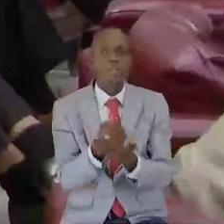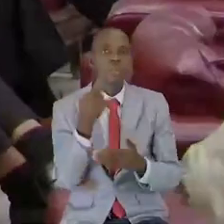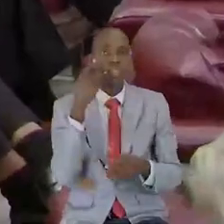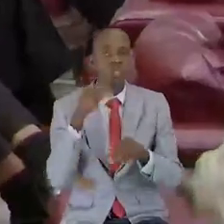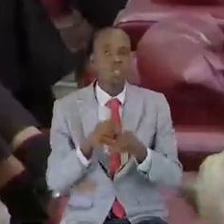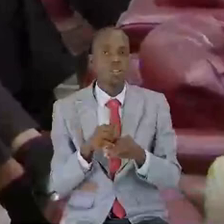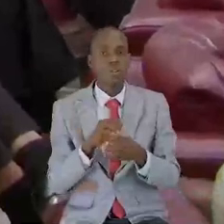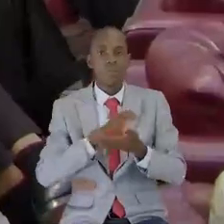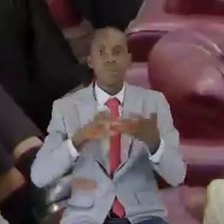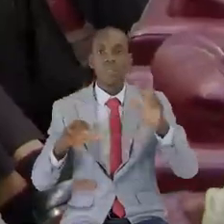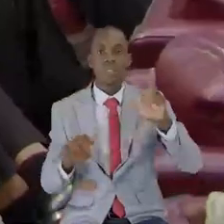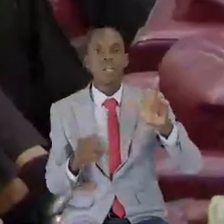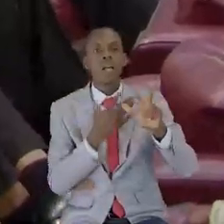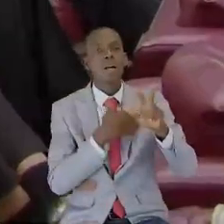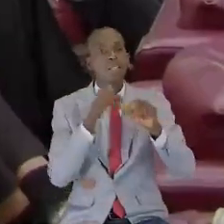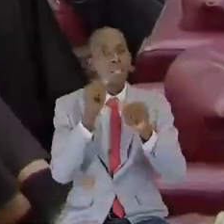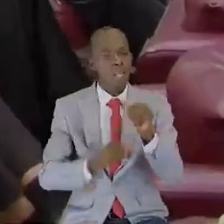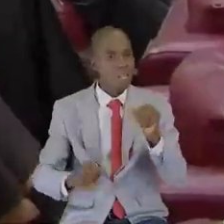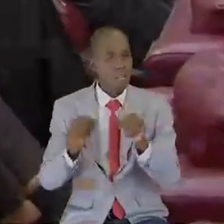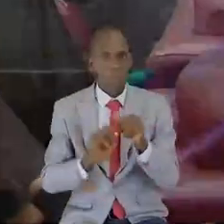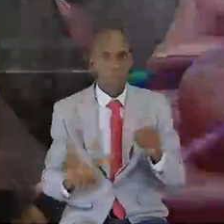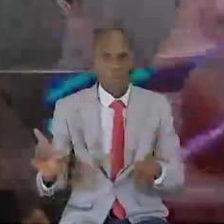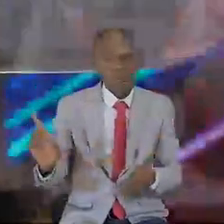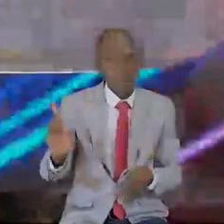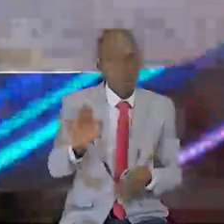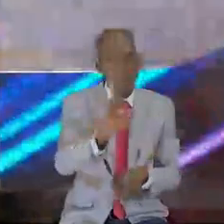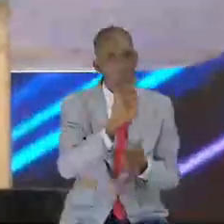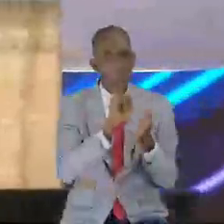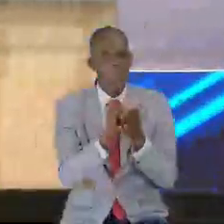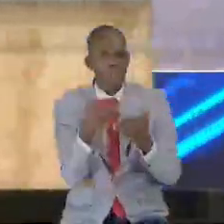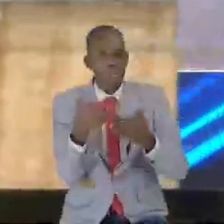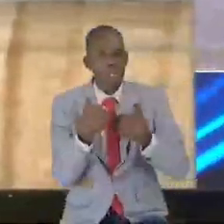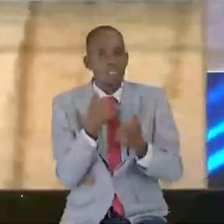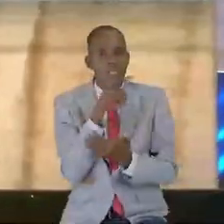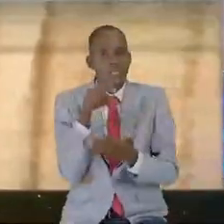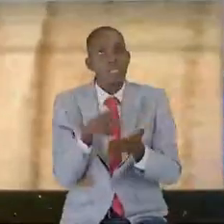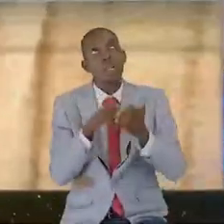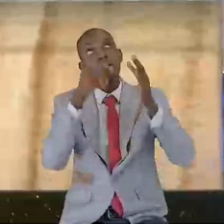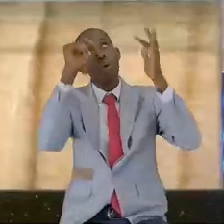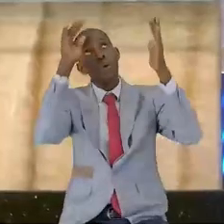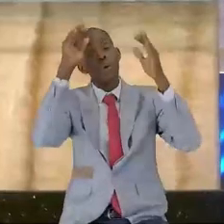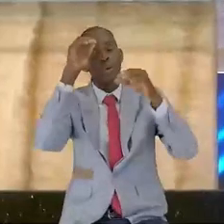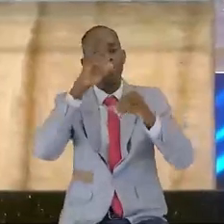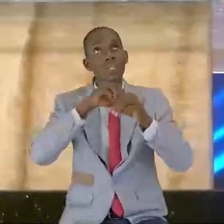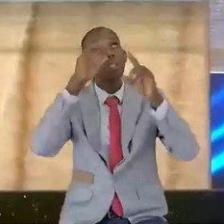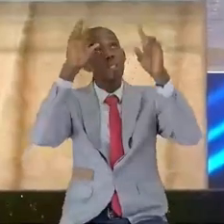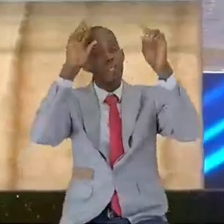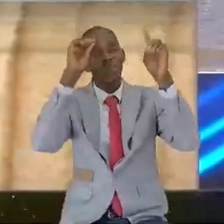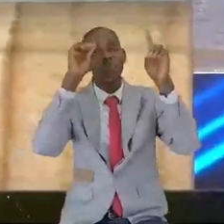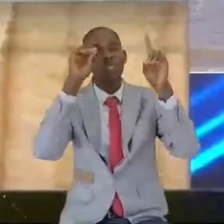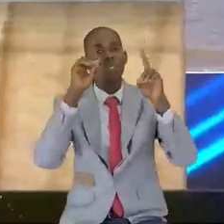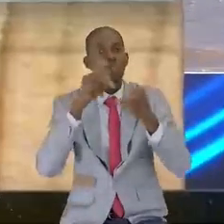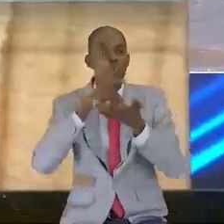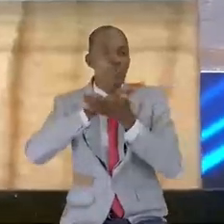Verset 3, quiconque a cette espérance en lui se